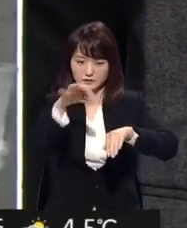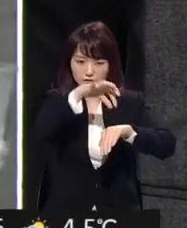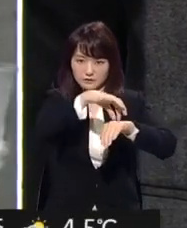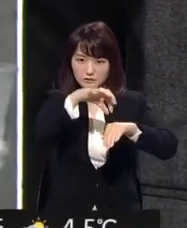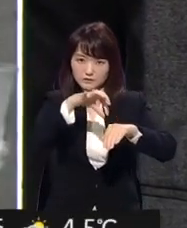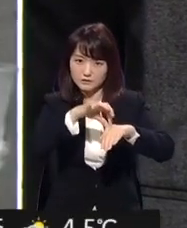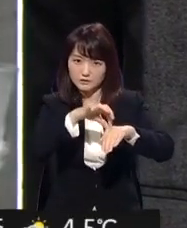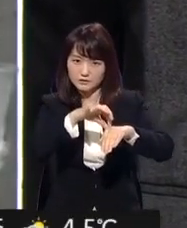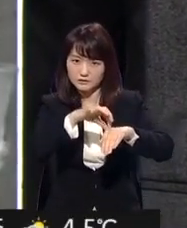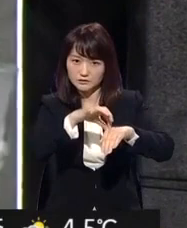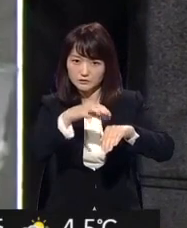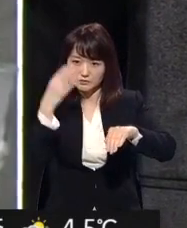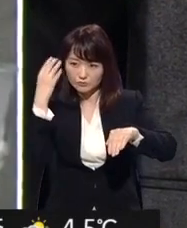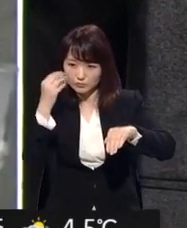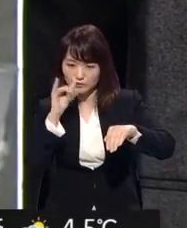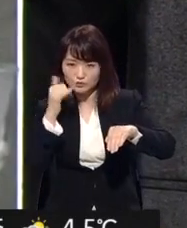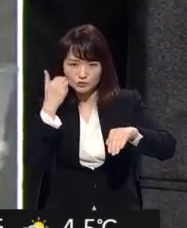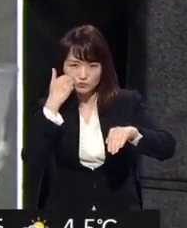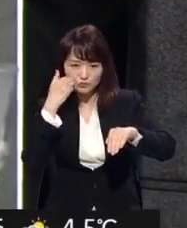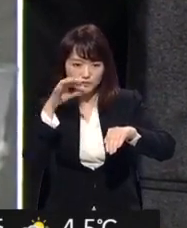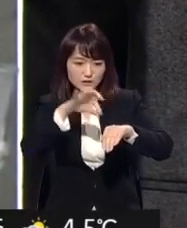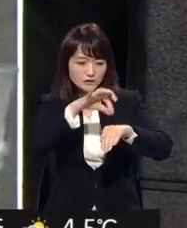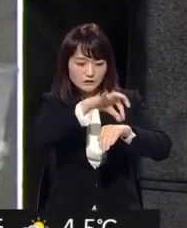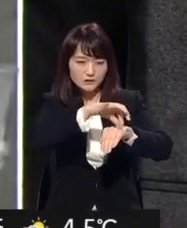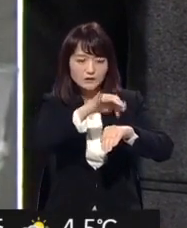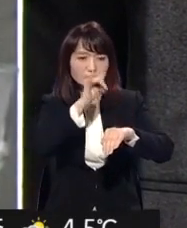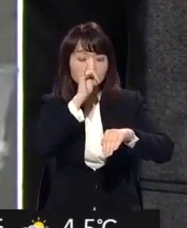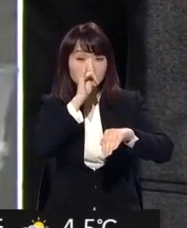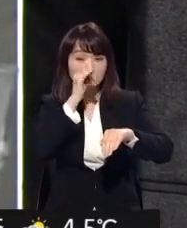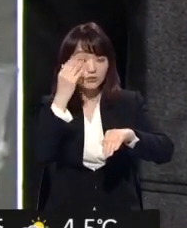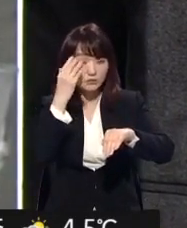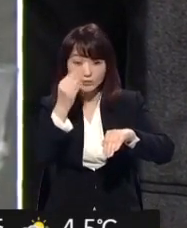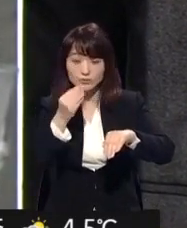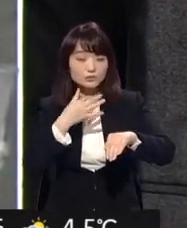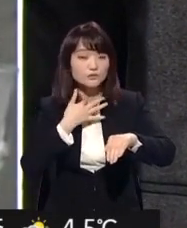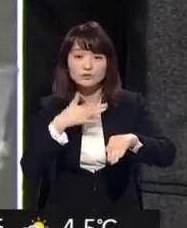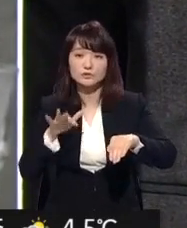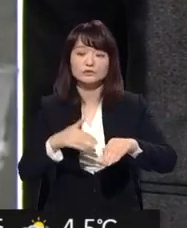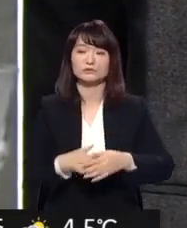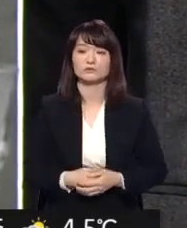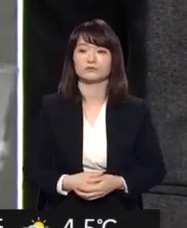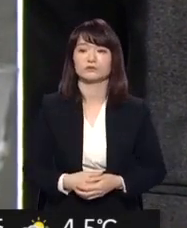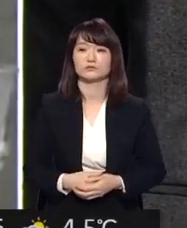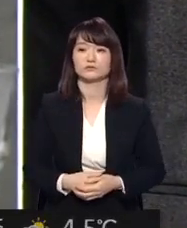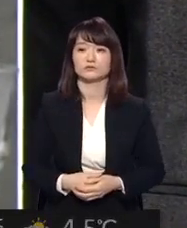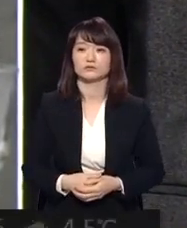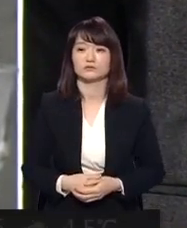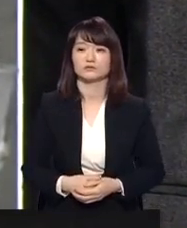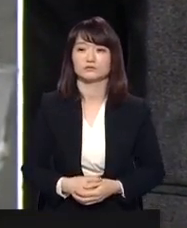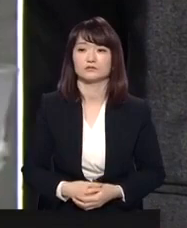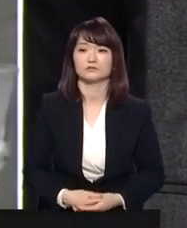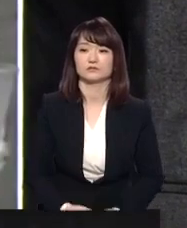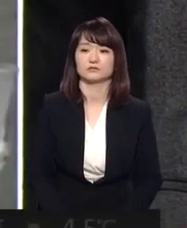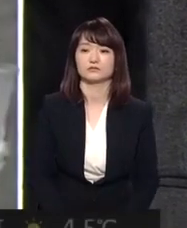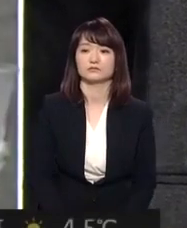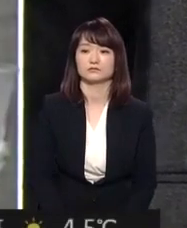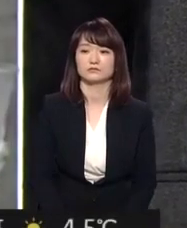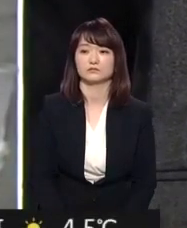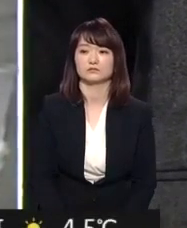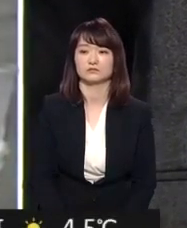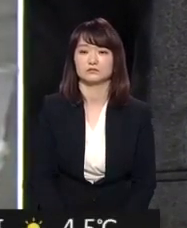중 누구도 스키 캐리어를 봤다는 사람이 없었습니다 지붕 쪽 맞습니다 그래서이 차량도 역시나 제외가 되고 맙니다